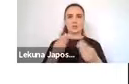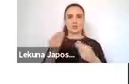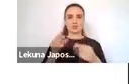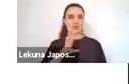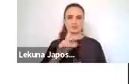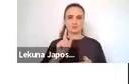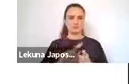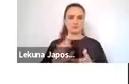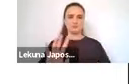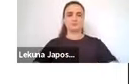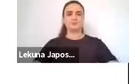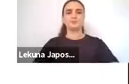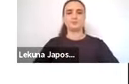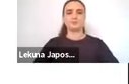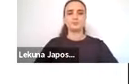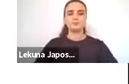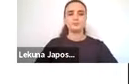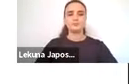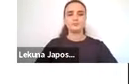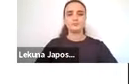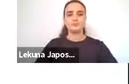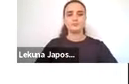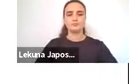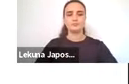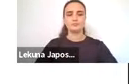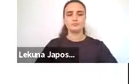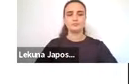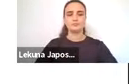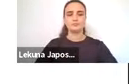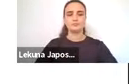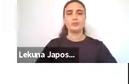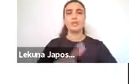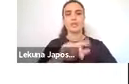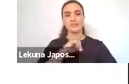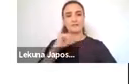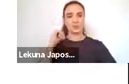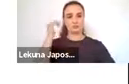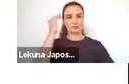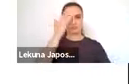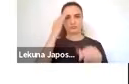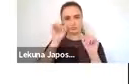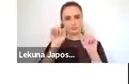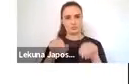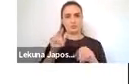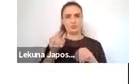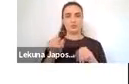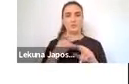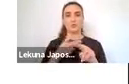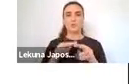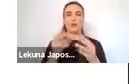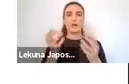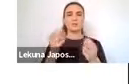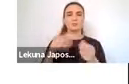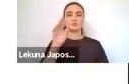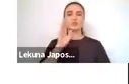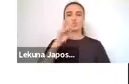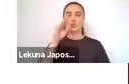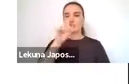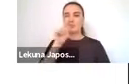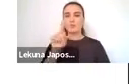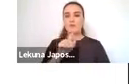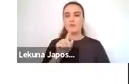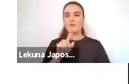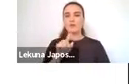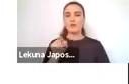ჰქონდეს. რაღაცა ითამაშოს წარმოსახვითი თამაშით. ამიტომ არ მიიღონ მშობლებმა ისე რომ